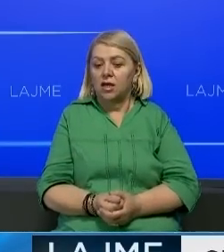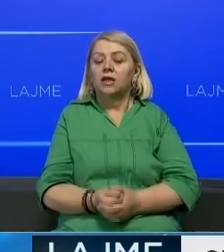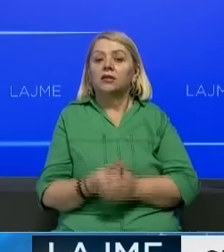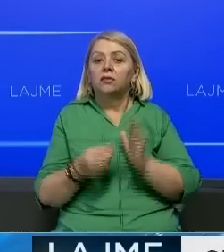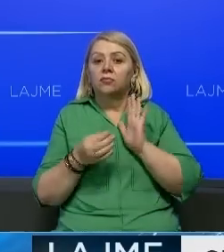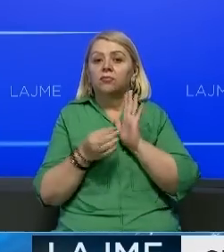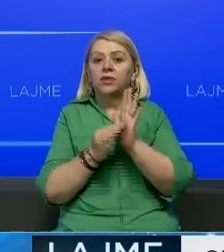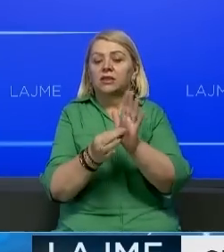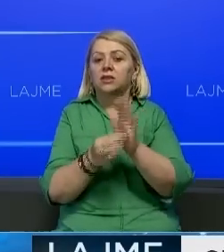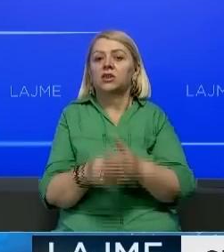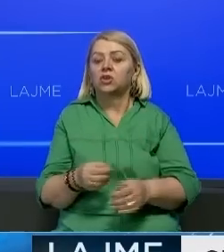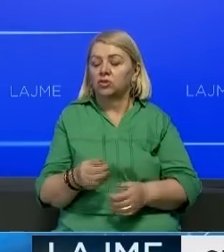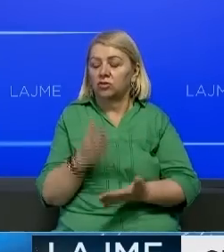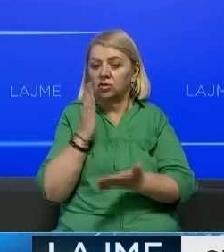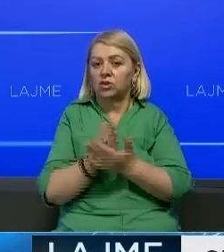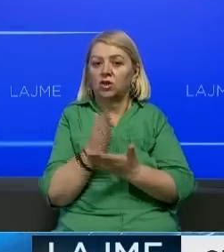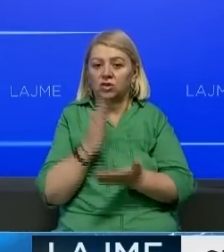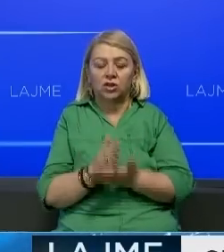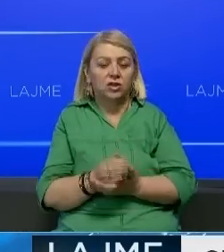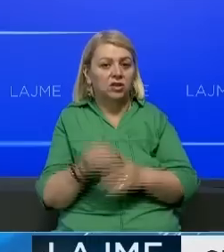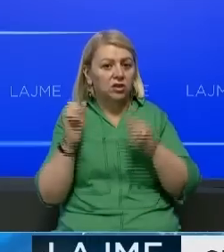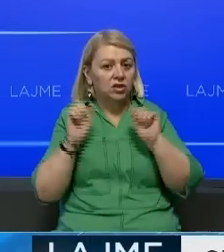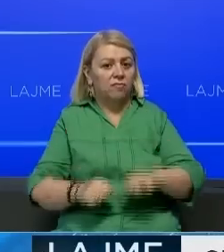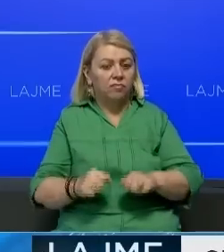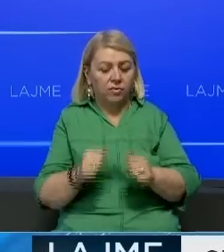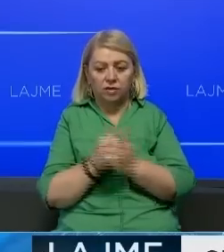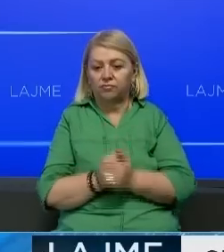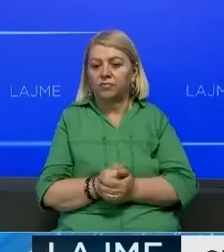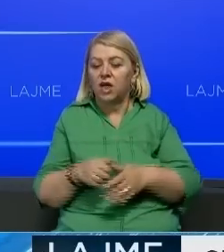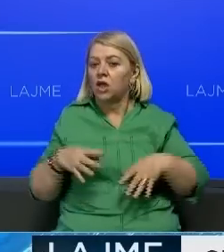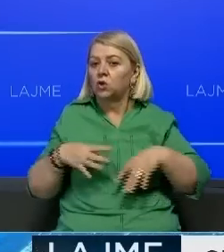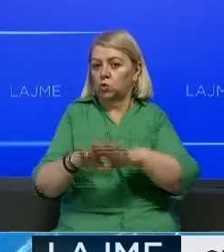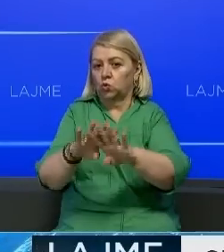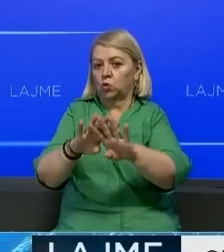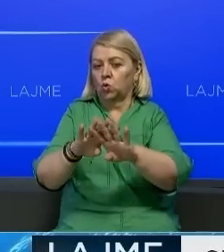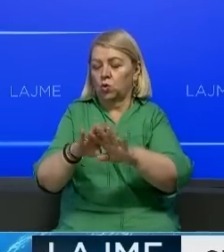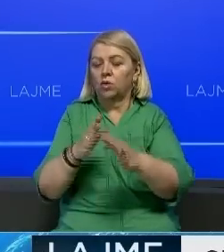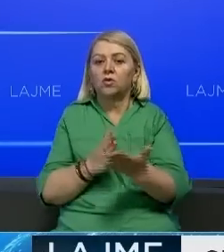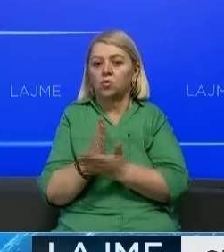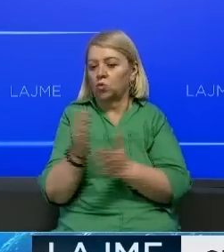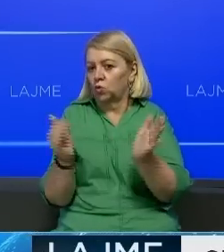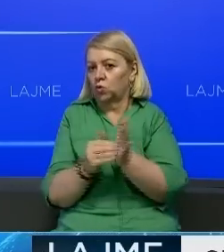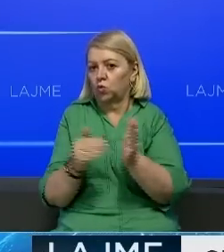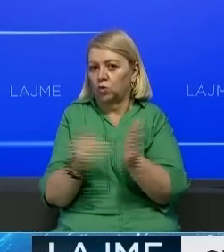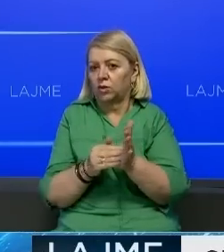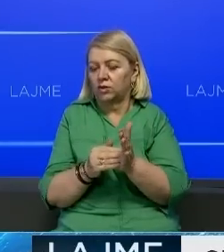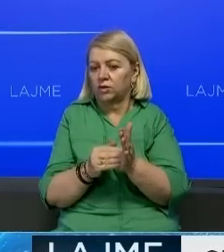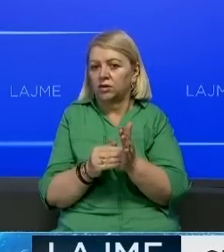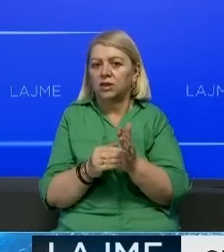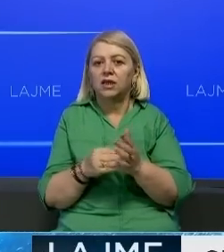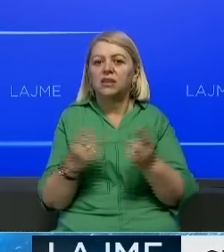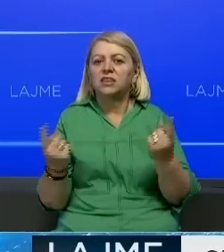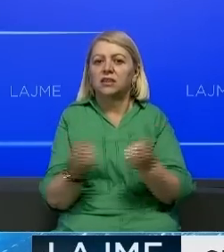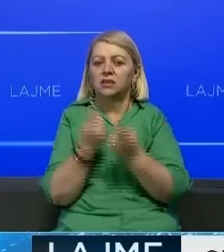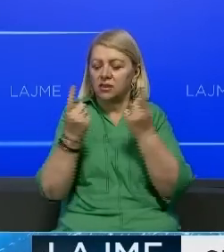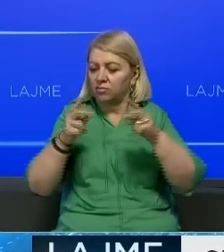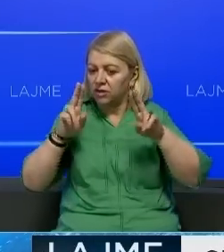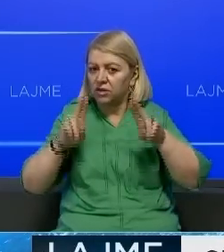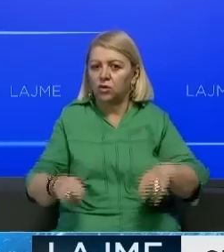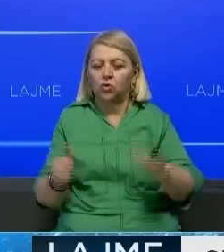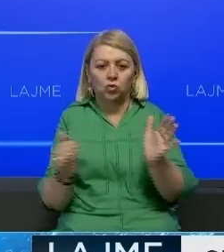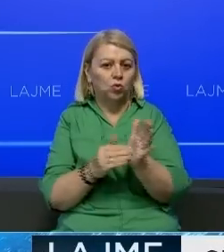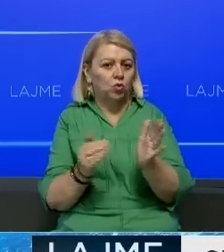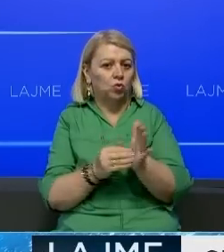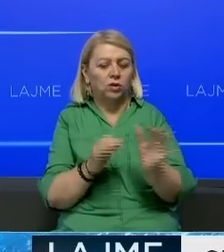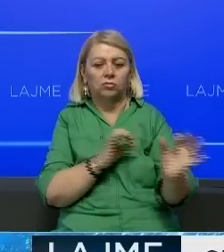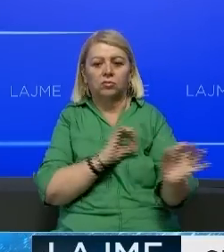referense çdoditshme qeverisë. Kurti shtoi se infrastruktura kyçe e kësaj rruge të duhur është një sistem i drejtësisë i cili duhet të